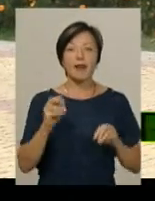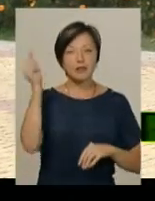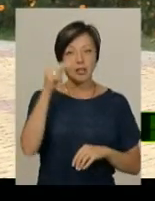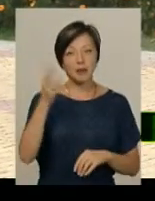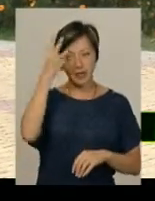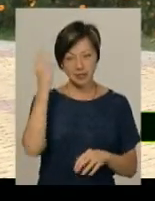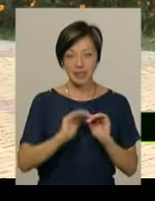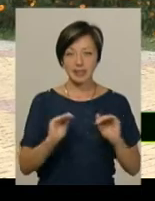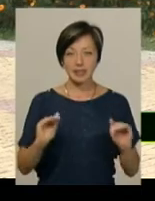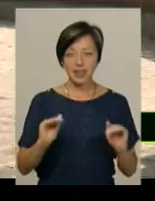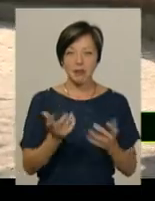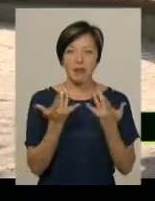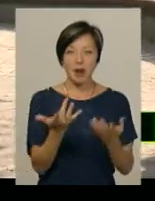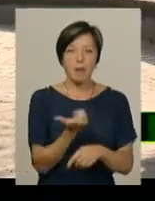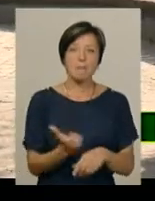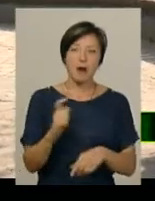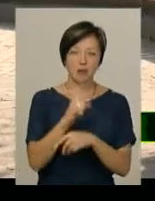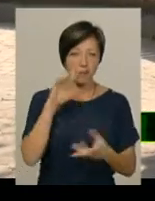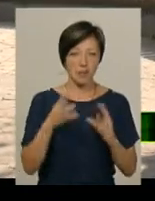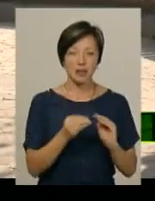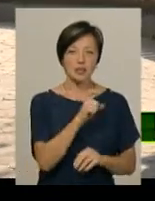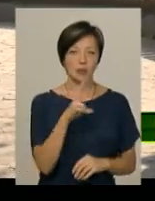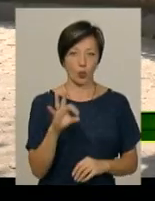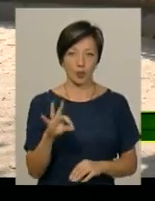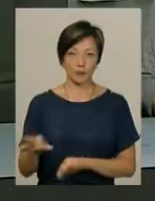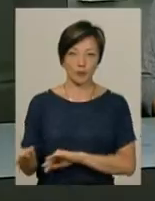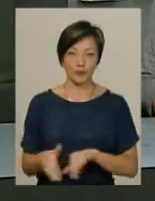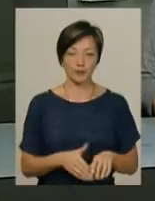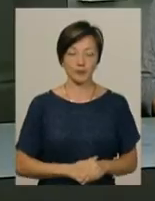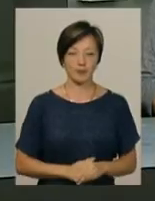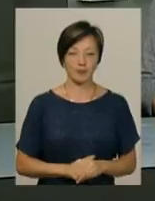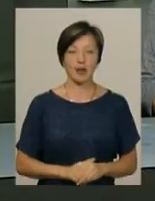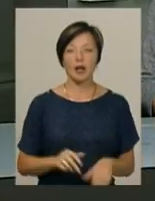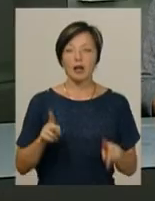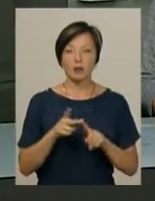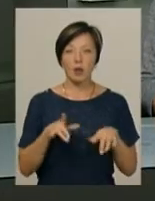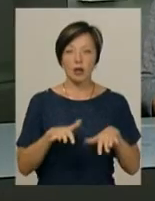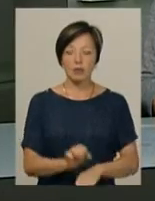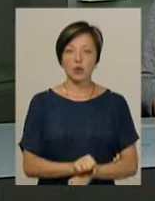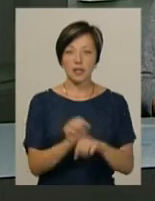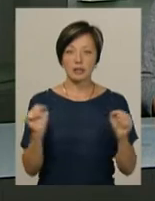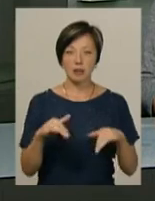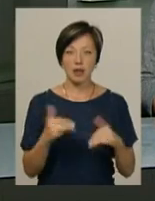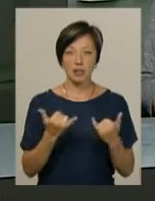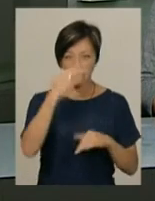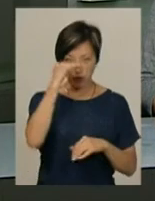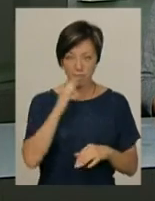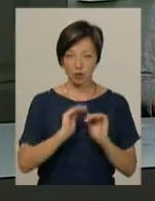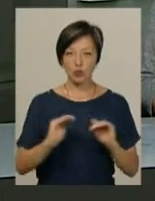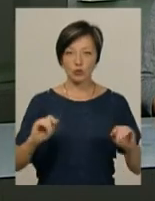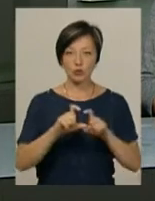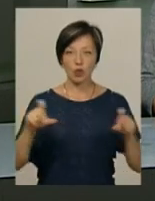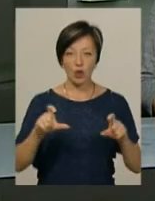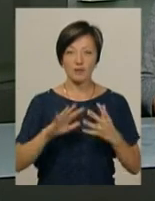хмельницькі школярі, які набрали максимум на цьогорічному ЗНО? На другу акцію протесту зібралися нині батьки учнів